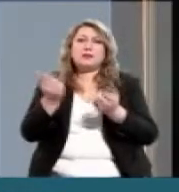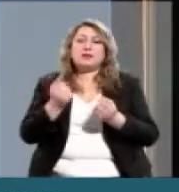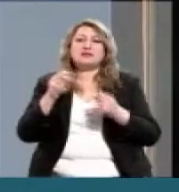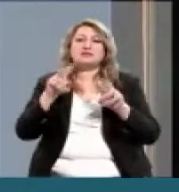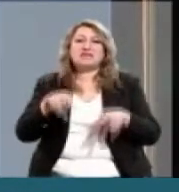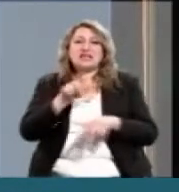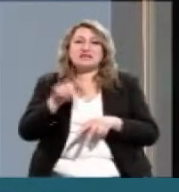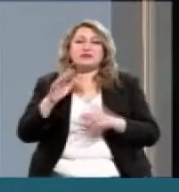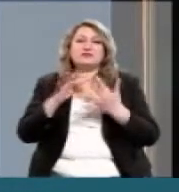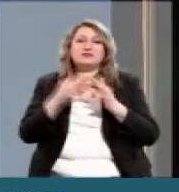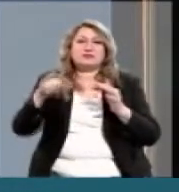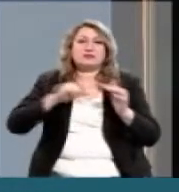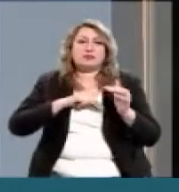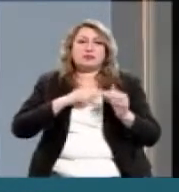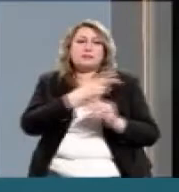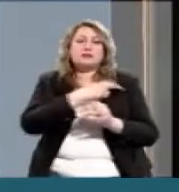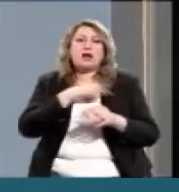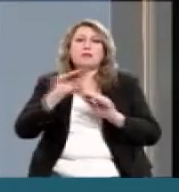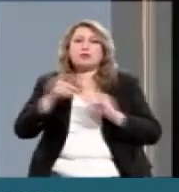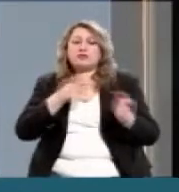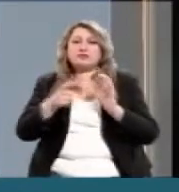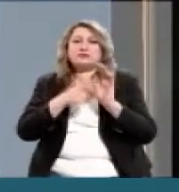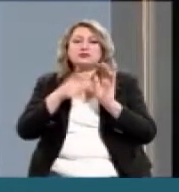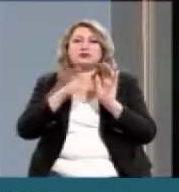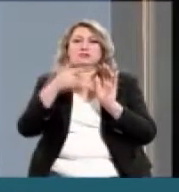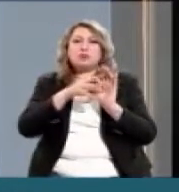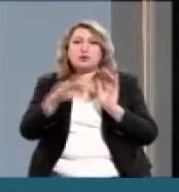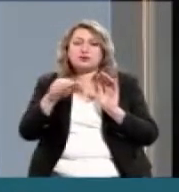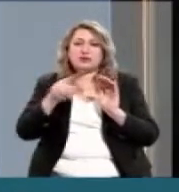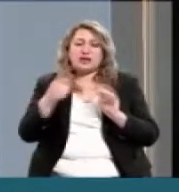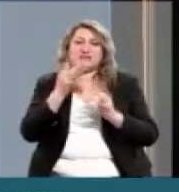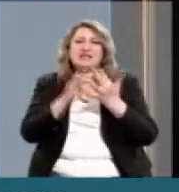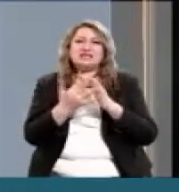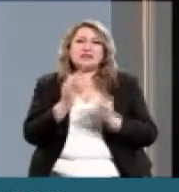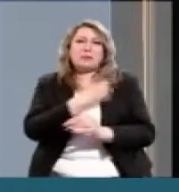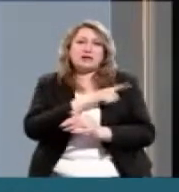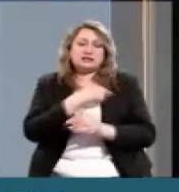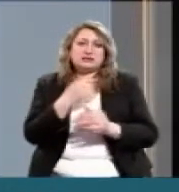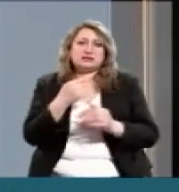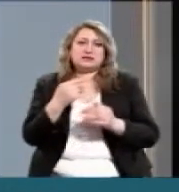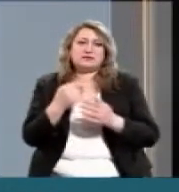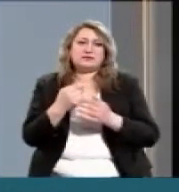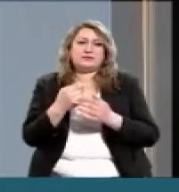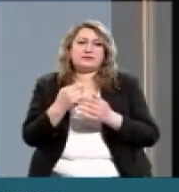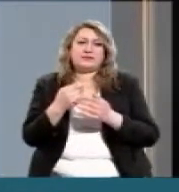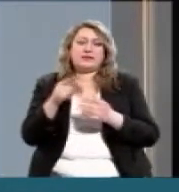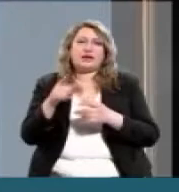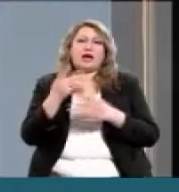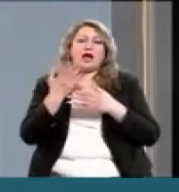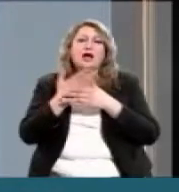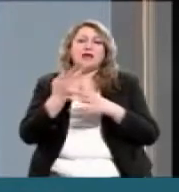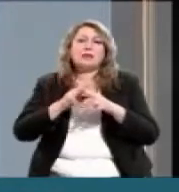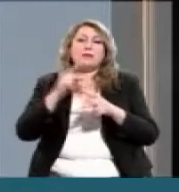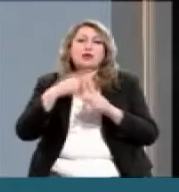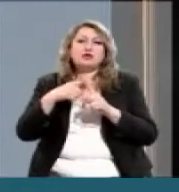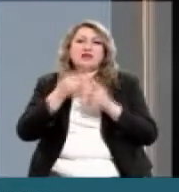округ. Приобретено медицинское оборудование на сумму 30 миллионов тенге для Октябрьской сельской больницы. Внедрение 4-го уровня бюджета оказало положительное